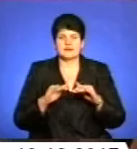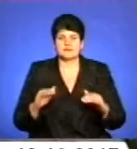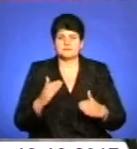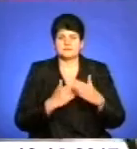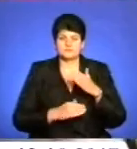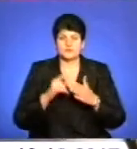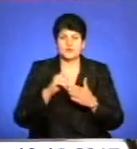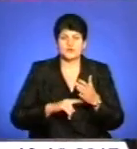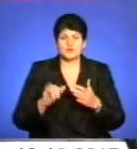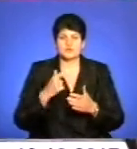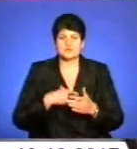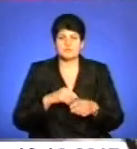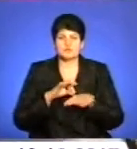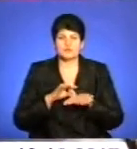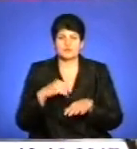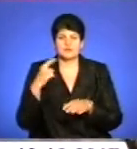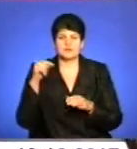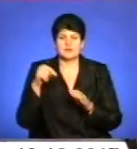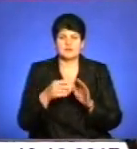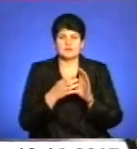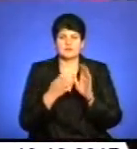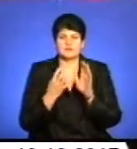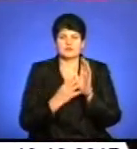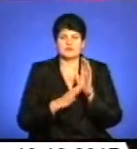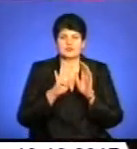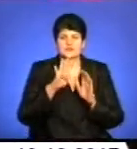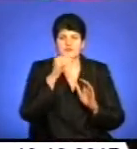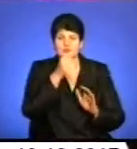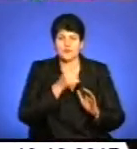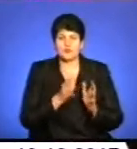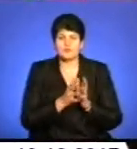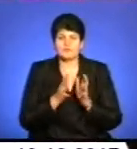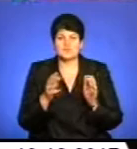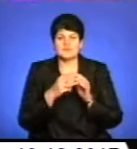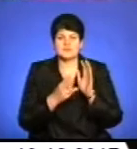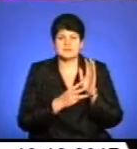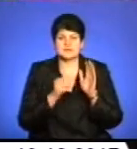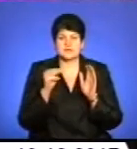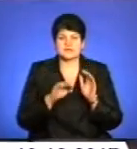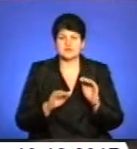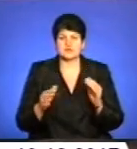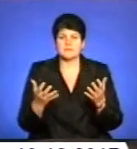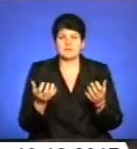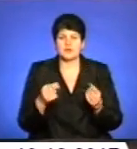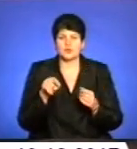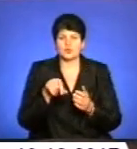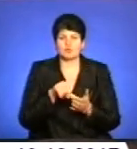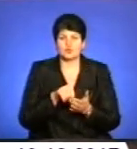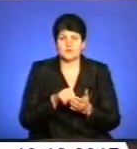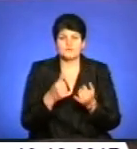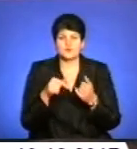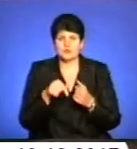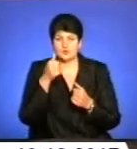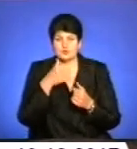«Повір у себе» проводиться в області з 1994 року. Більше 17 тисяч дітей взяли в ньому участь. Цьогоріч